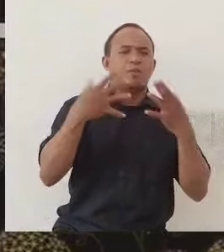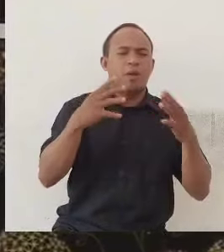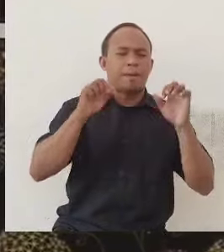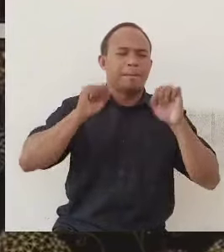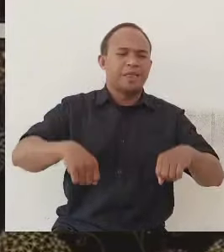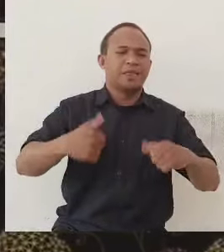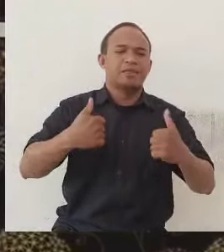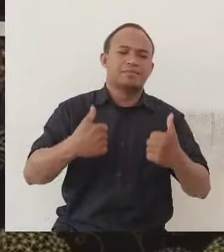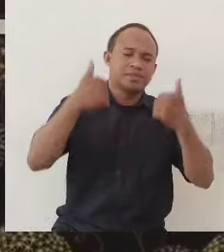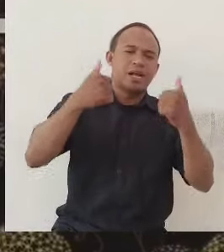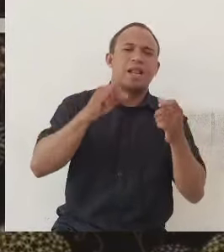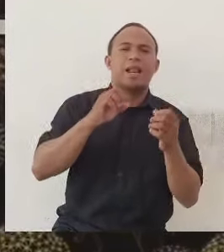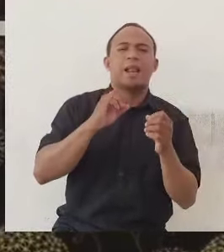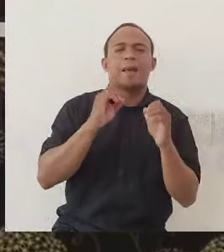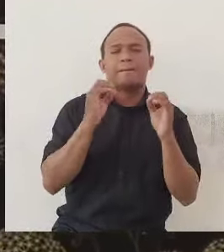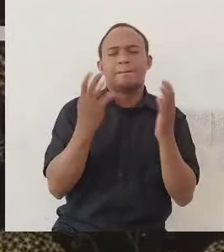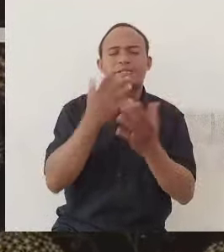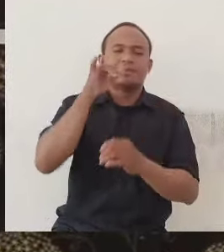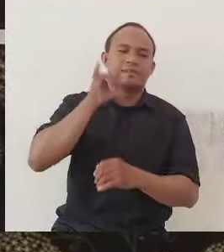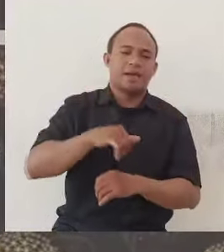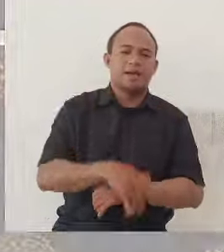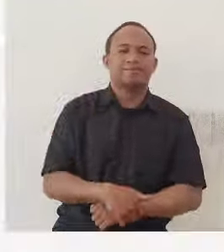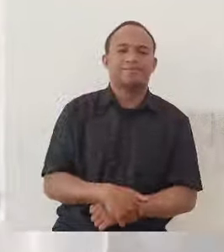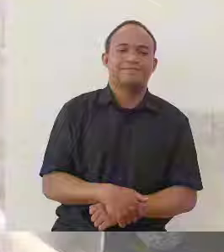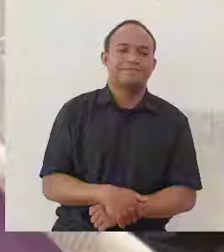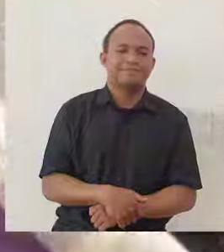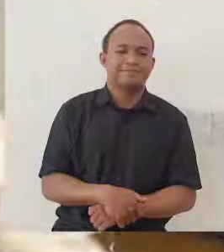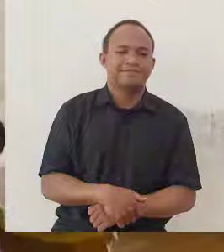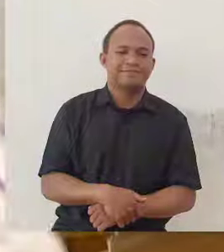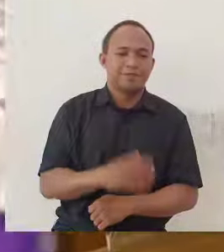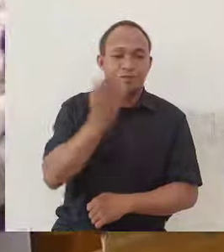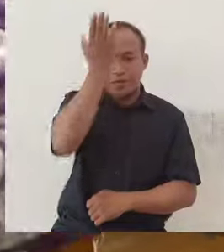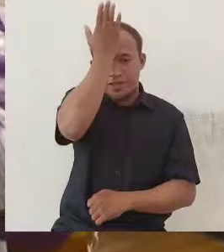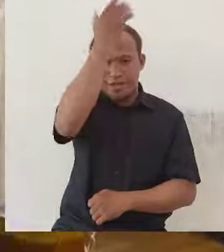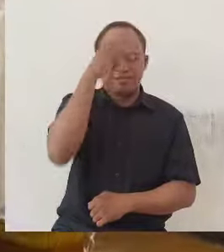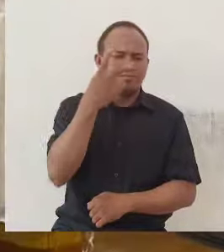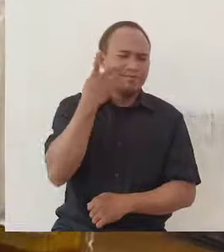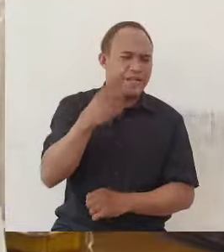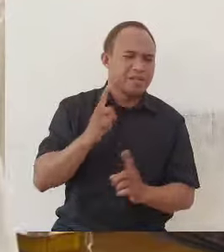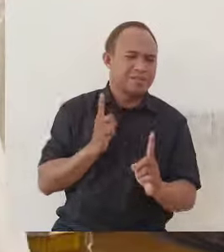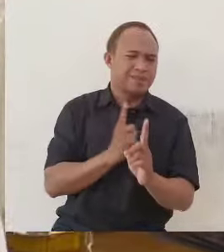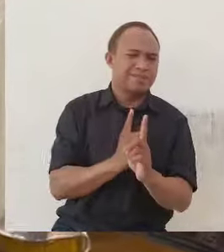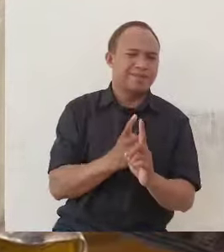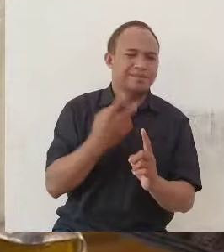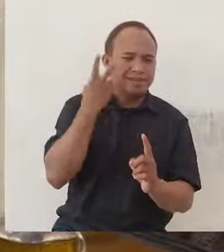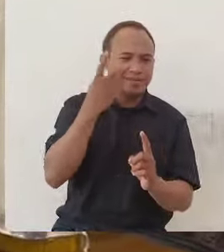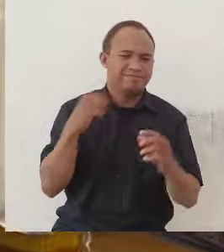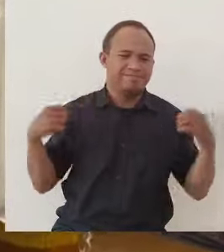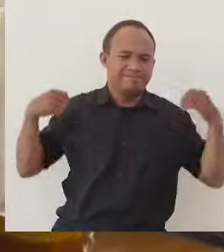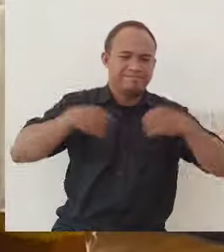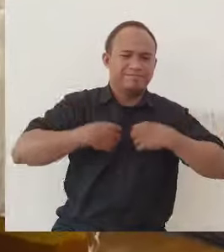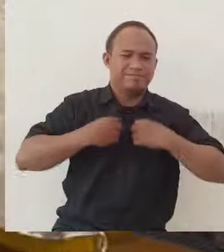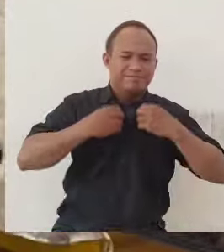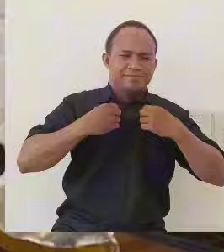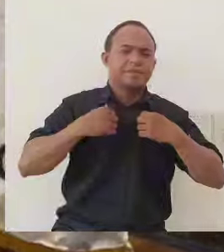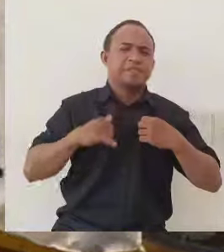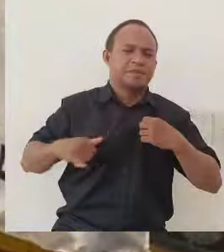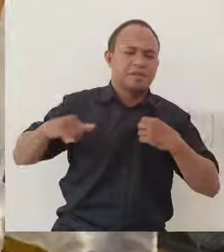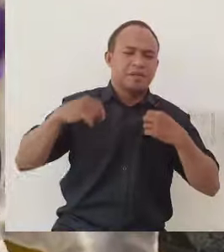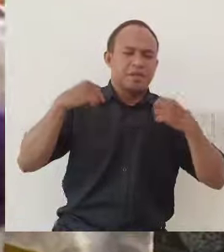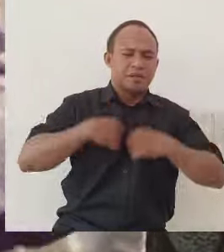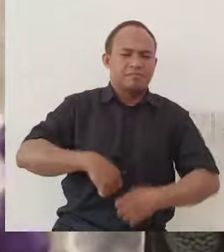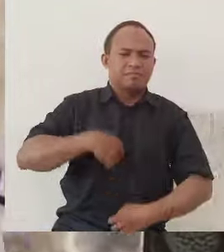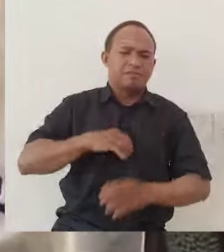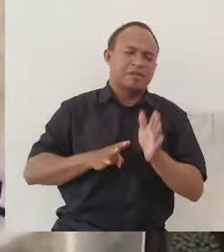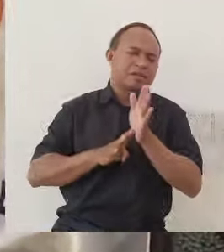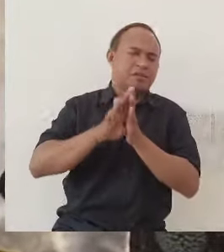bisa mendapatkan medali emas. Ya. Kontingen Gorontalo yang turut didampingi oleh tim Satgas Medis Pengamanan dan Media